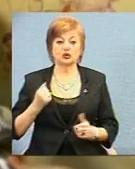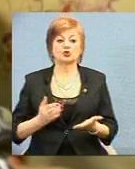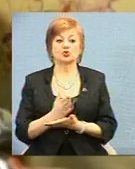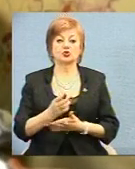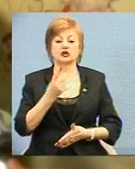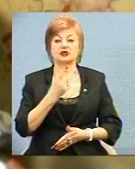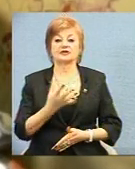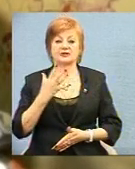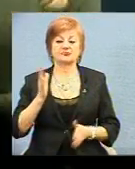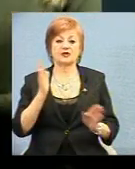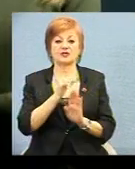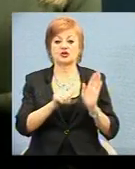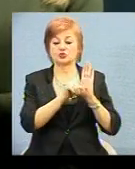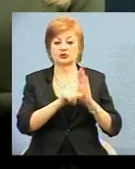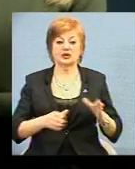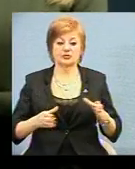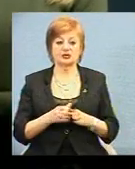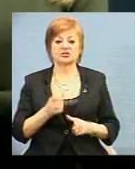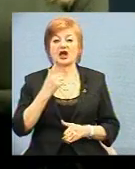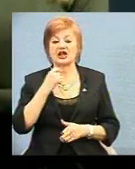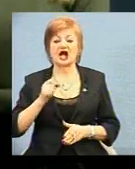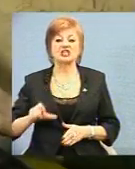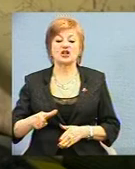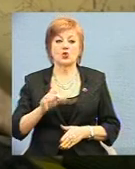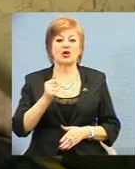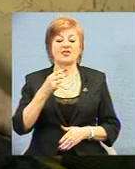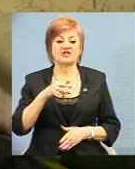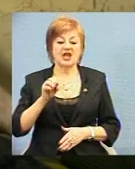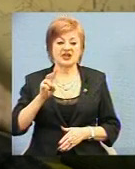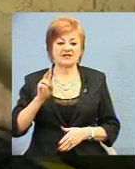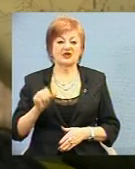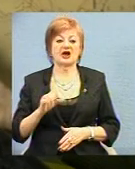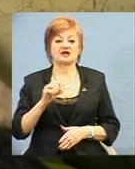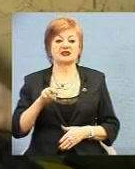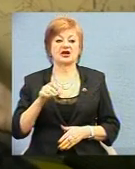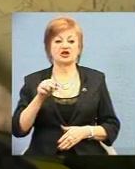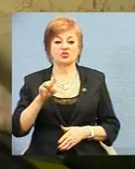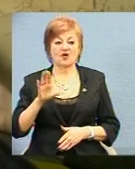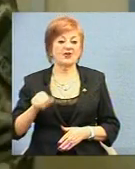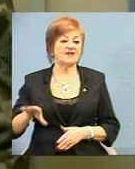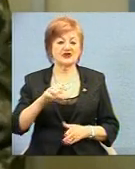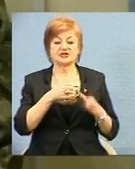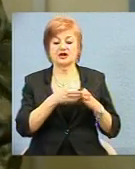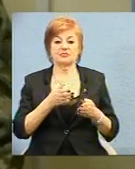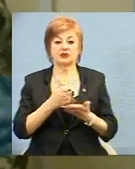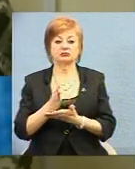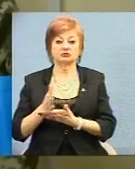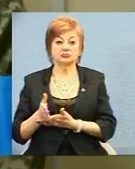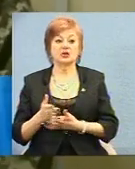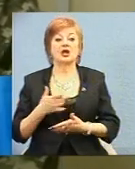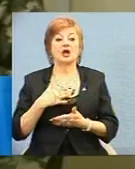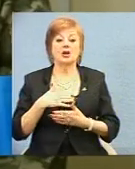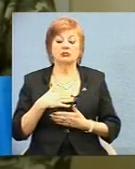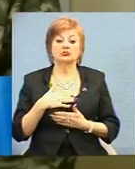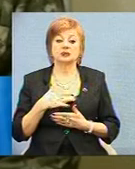25-й воздушно-десантній бригаді. Красногоровка, Авдіївка, Селідова, ну, везде, де бригада була. Наш військовий комісаріат призвав